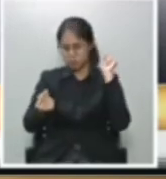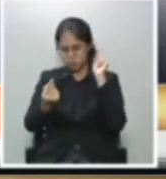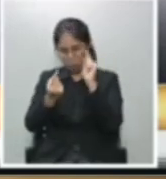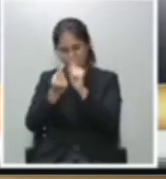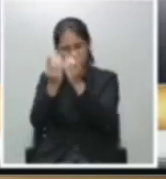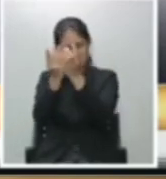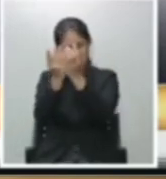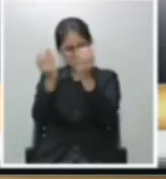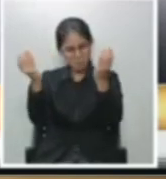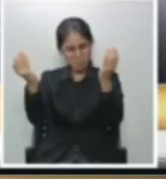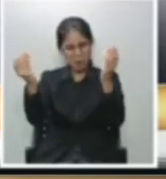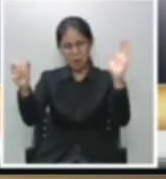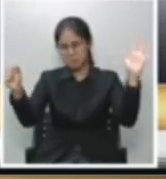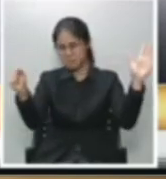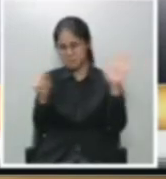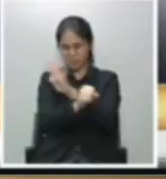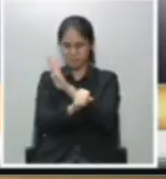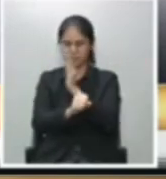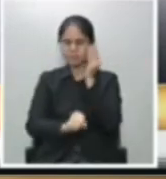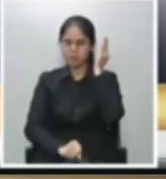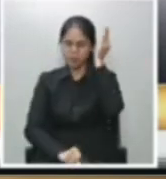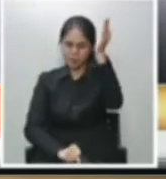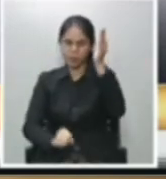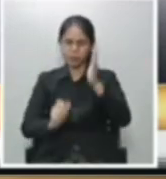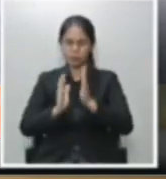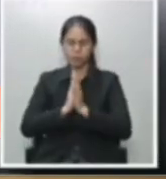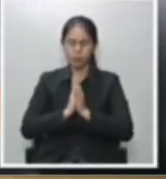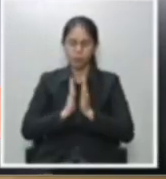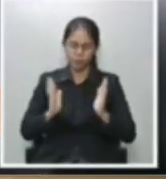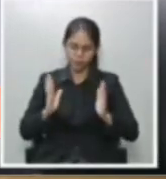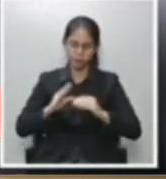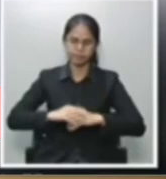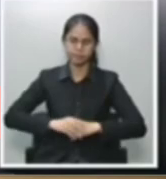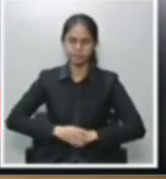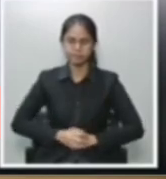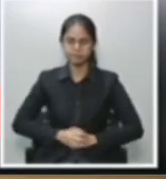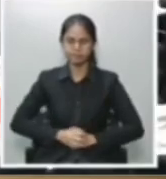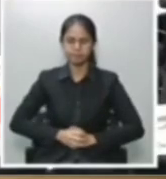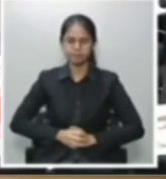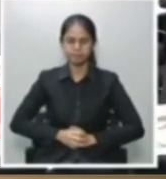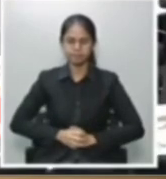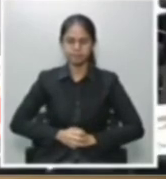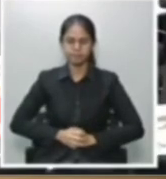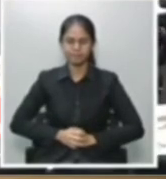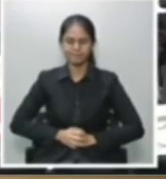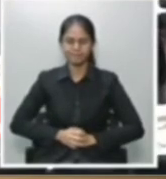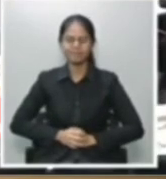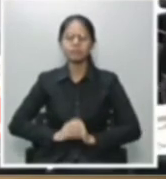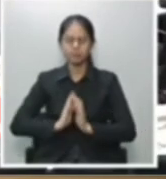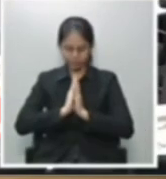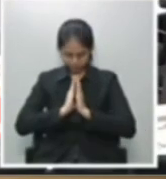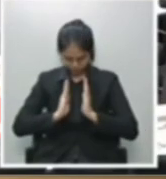าธิปไตยในโอกาสต่อไปขอขอบคุณครับ ขอบคุณครับ